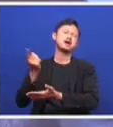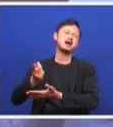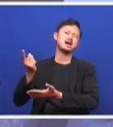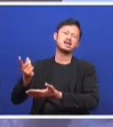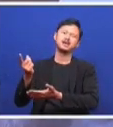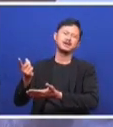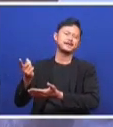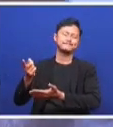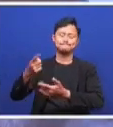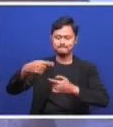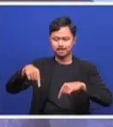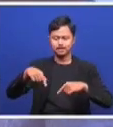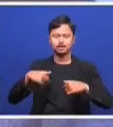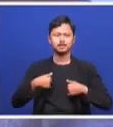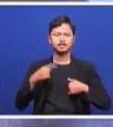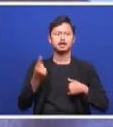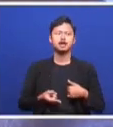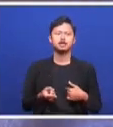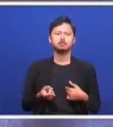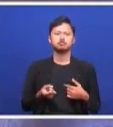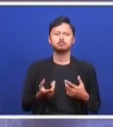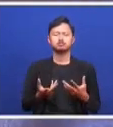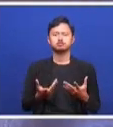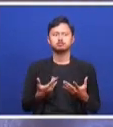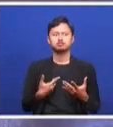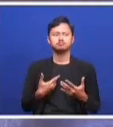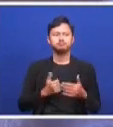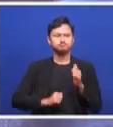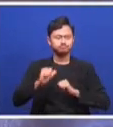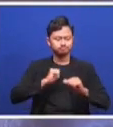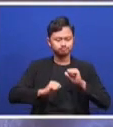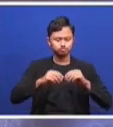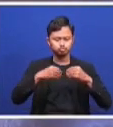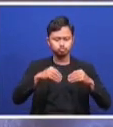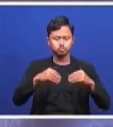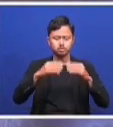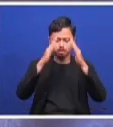salah satu yang kemudian kita mesti ee lakukan dari kualitas demokrasi